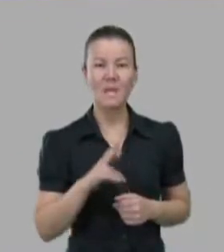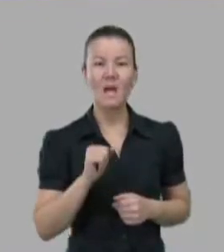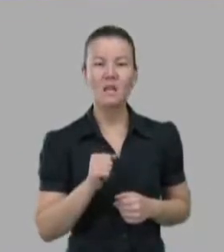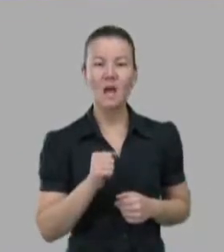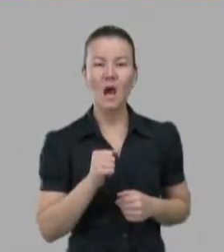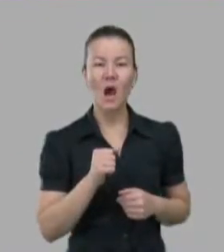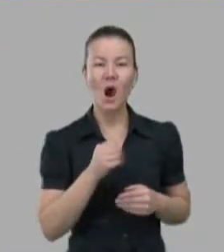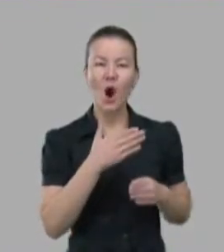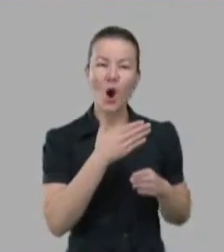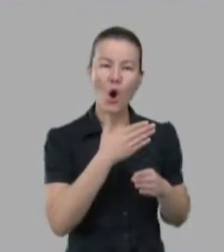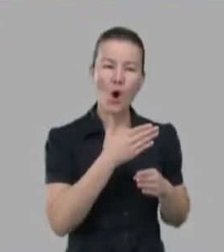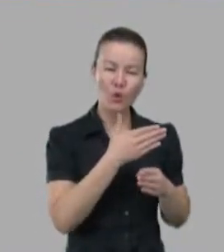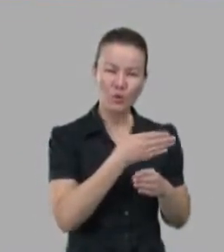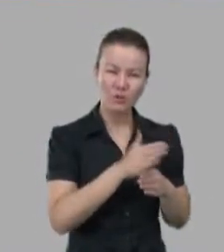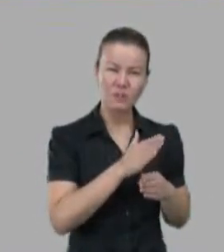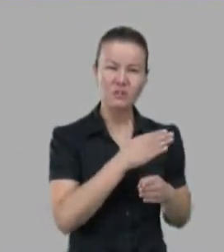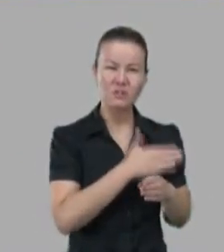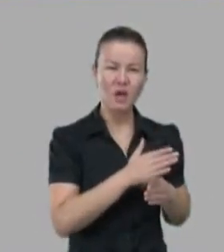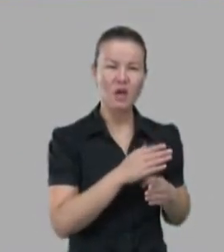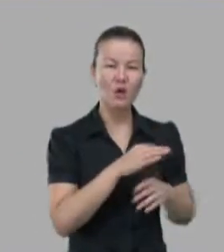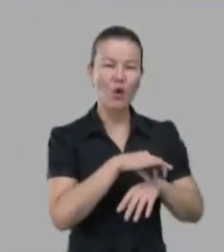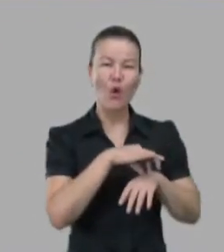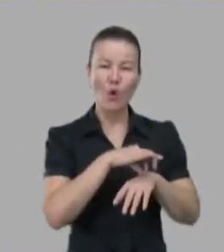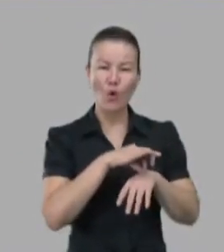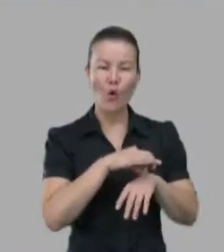на кусочках кожи